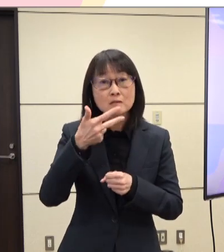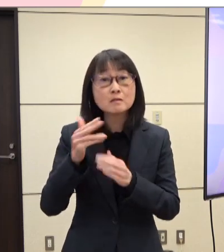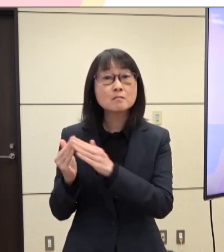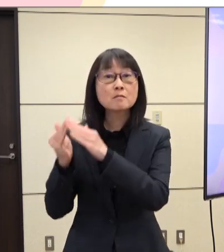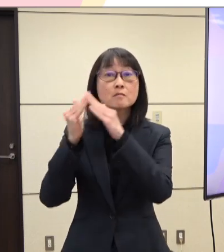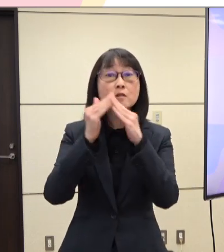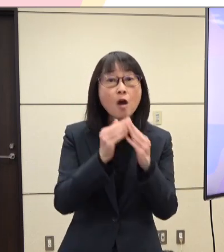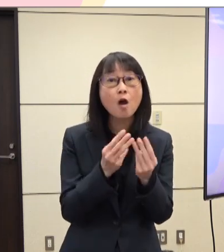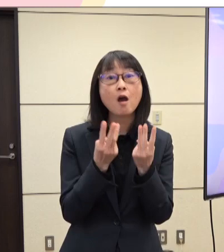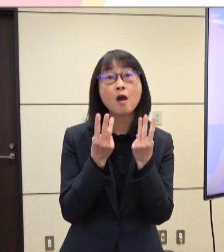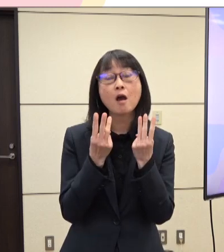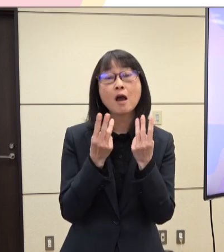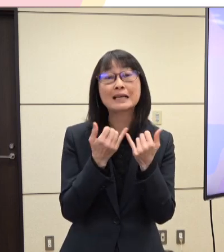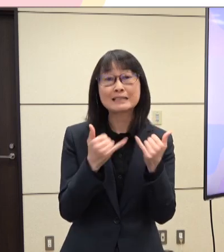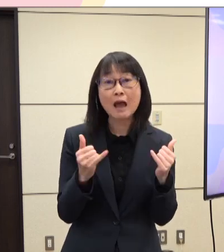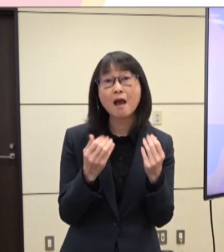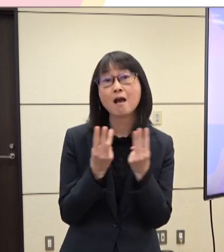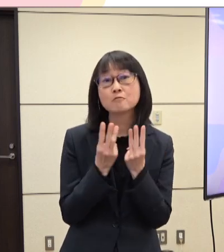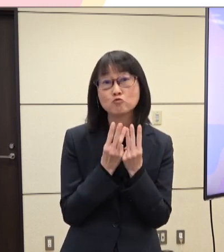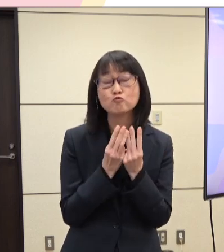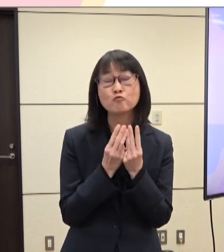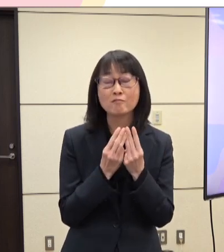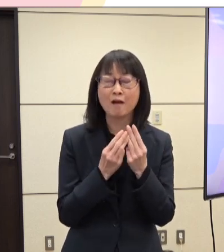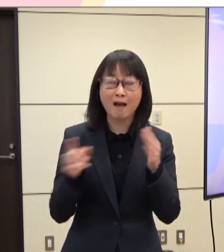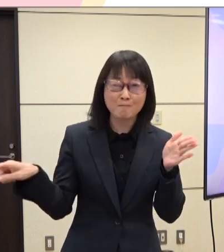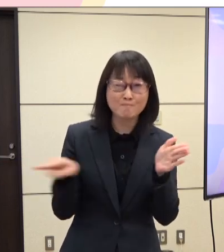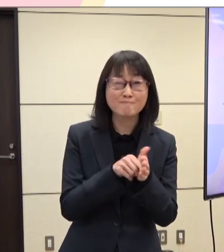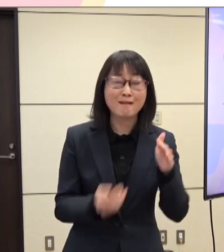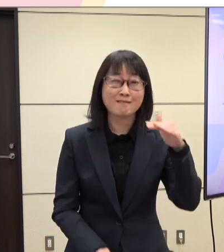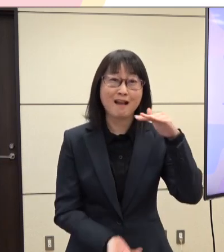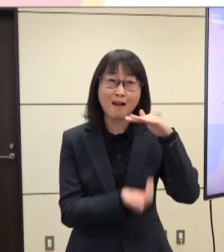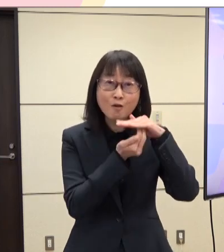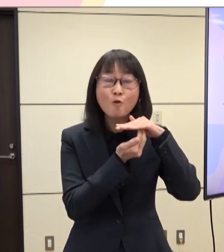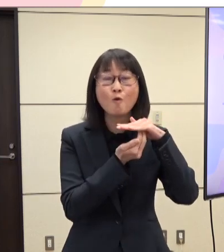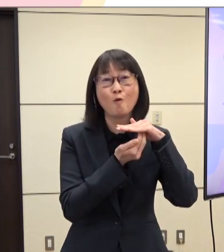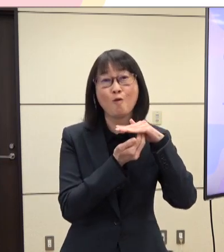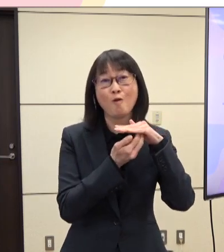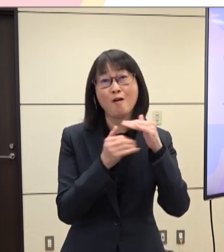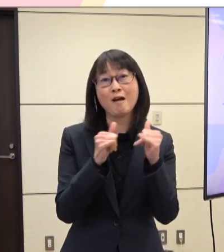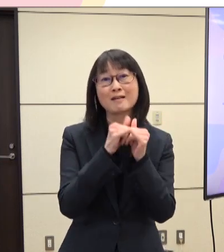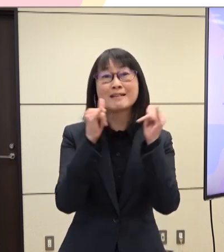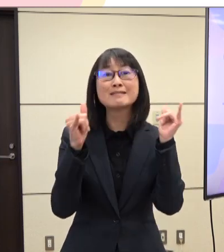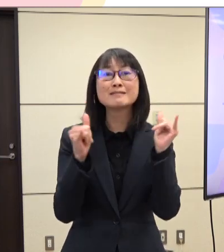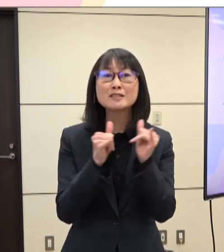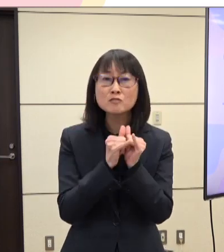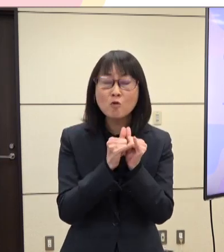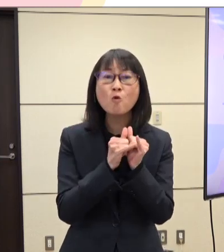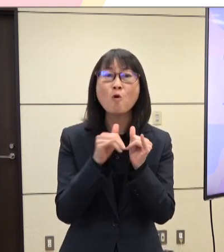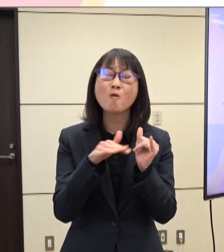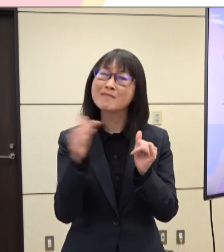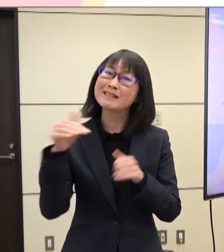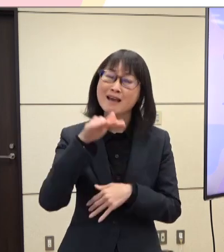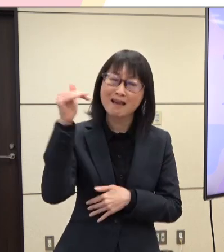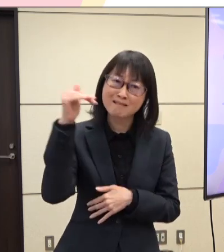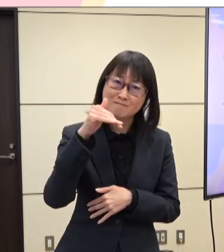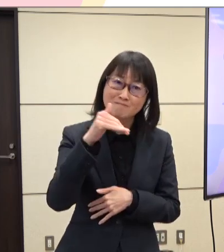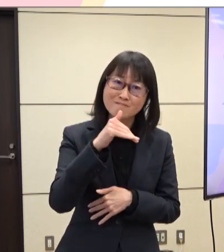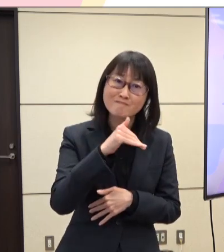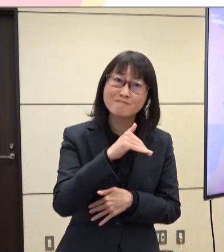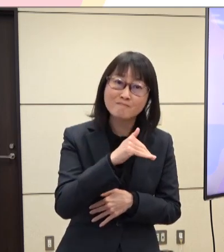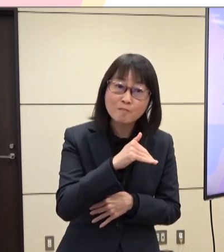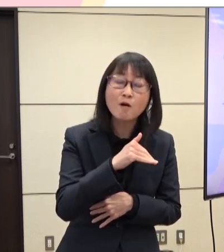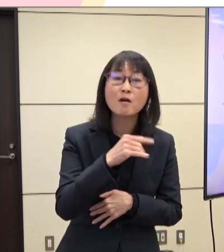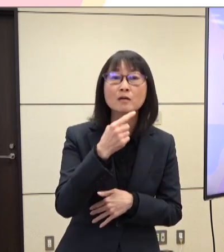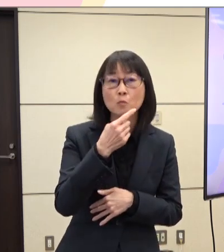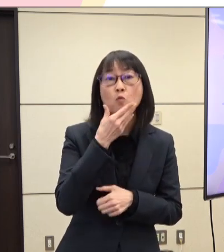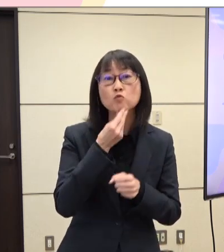多を更新したというものであります。人口減少が加速する中、移住者を増やすというのは私どもに